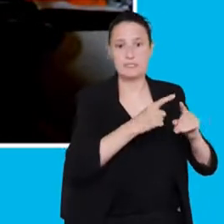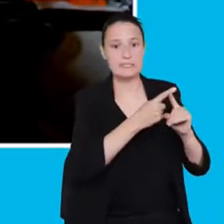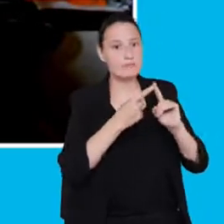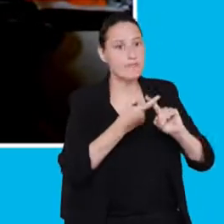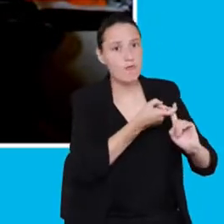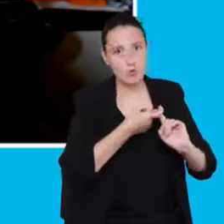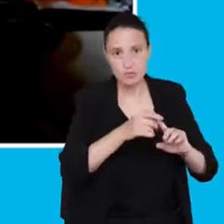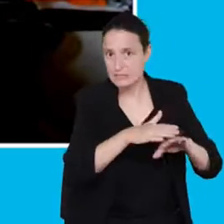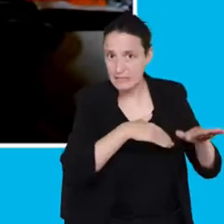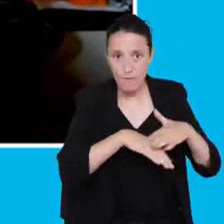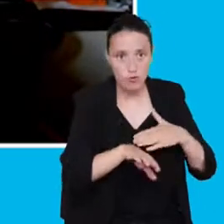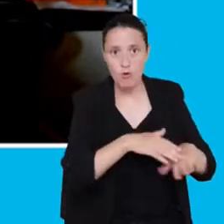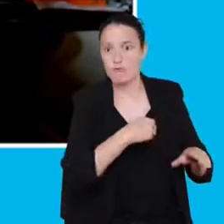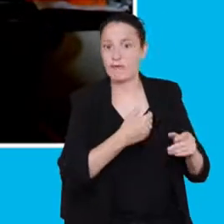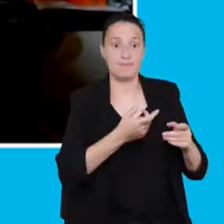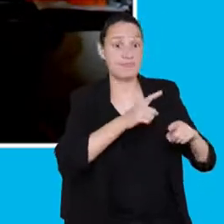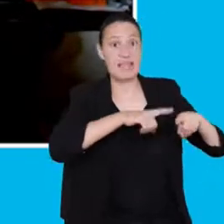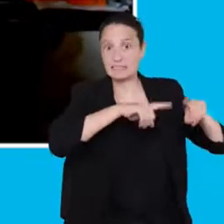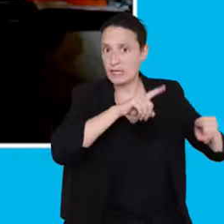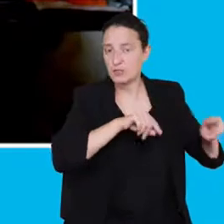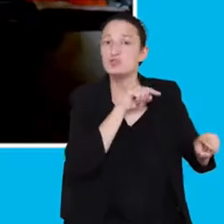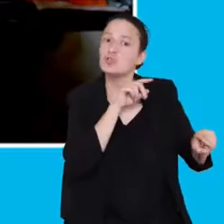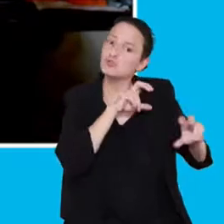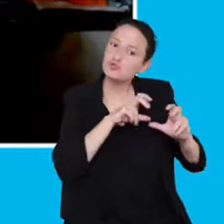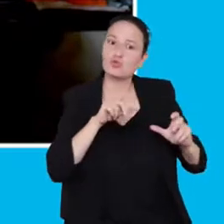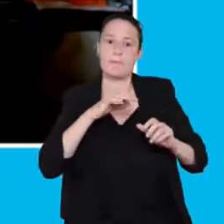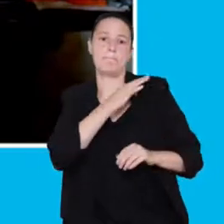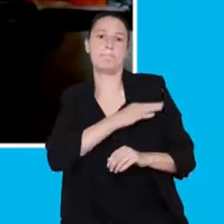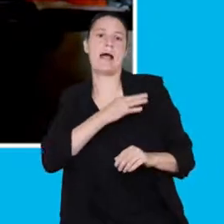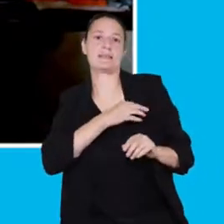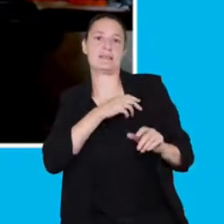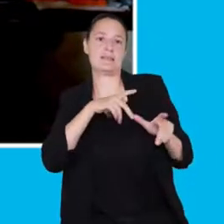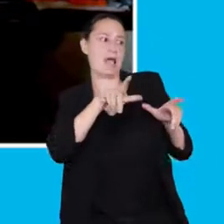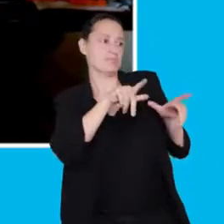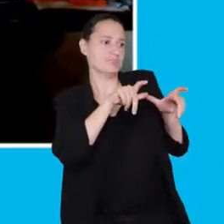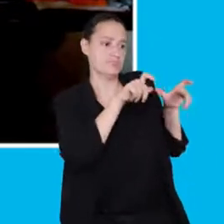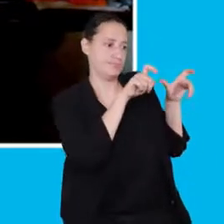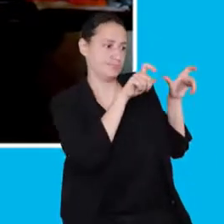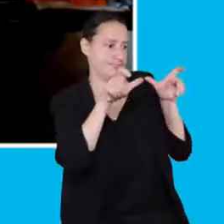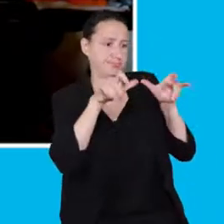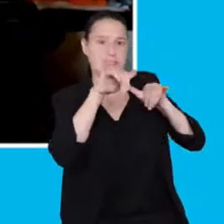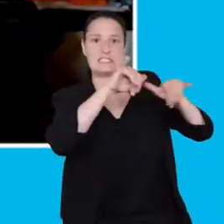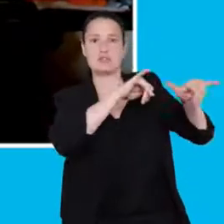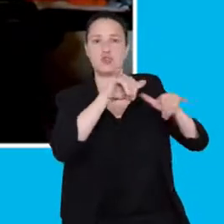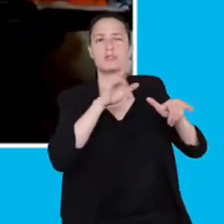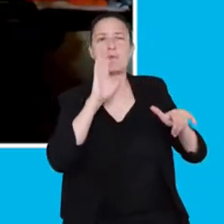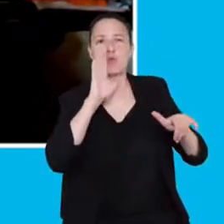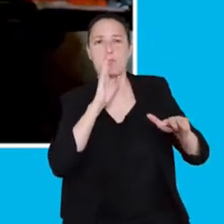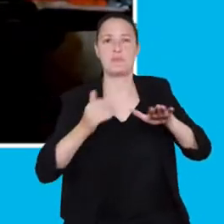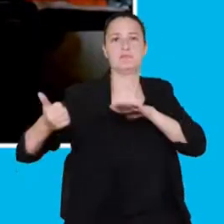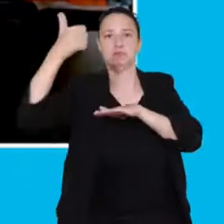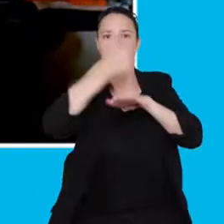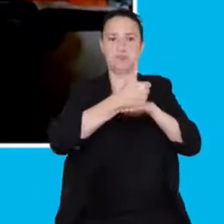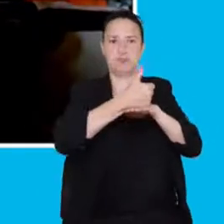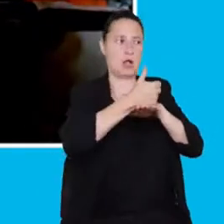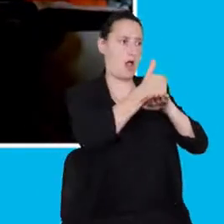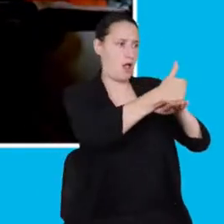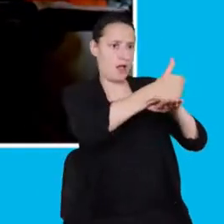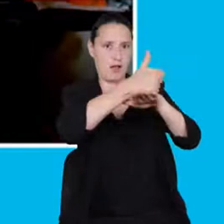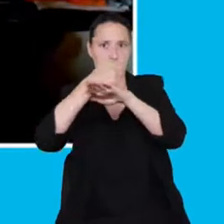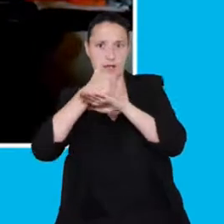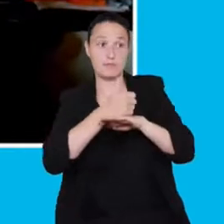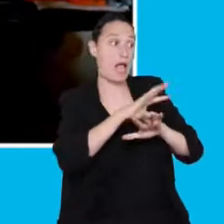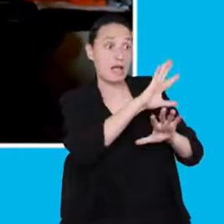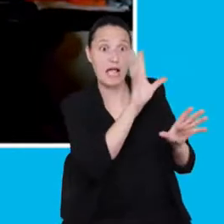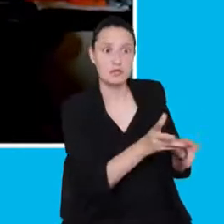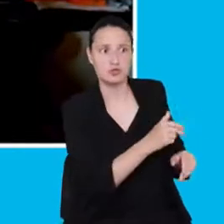zawodowych wobec partii, czy partia ma zarządzać wszystkim jako sztab generalny, i wszystkie oddziały, że